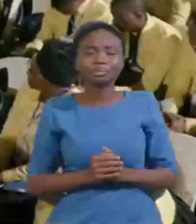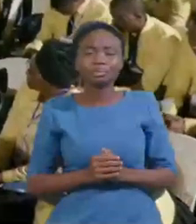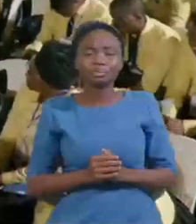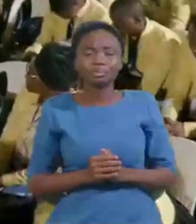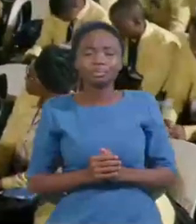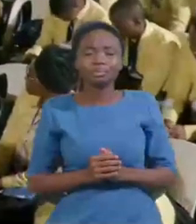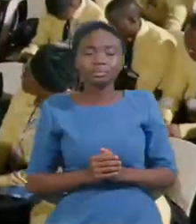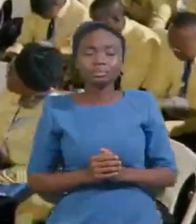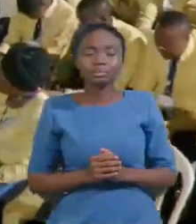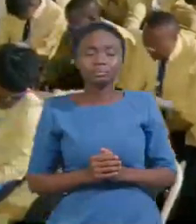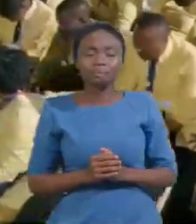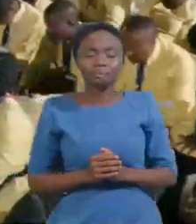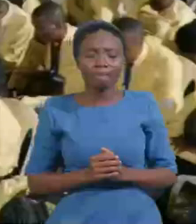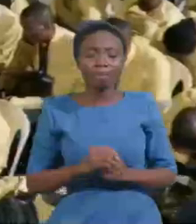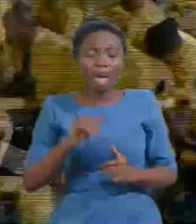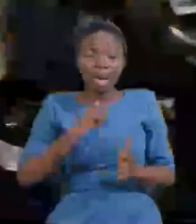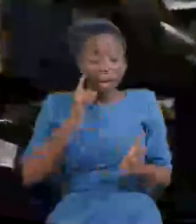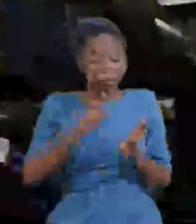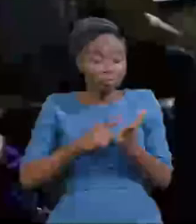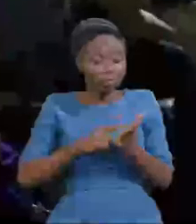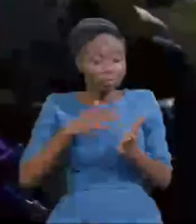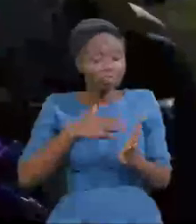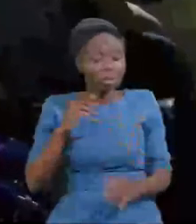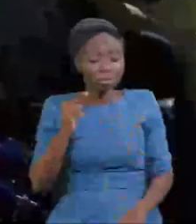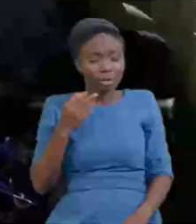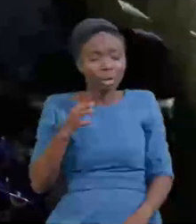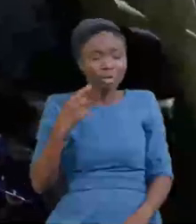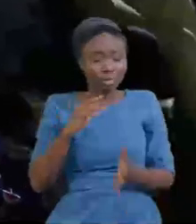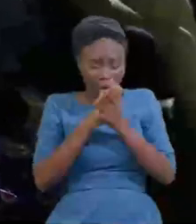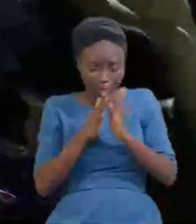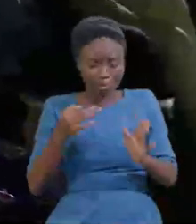Je veux cette paix annoncée par les anges.